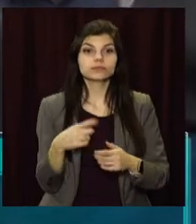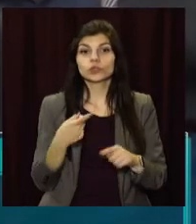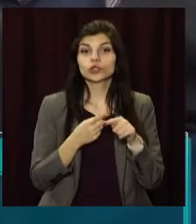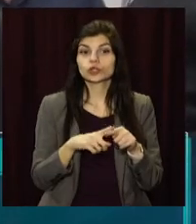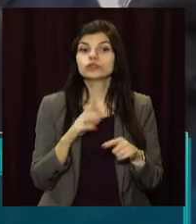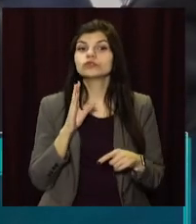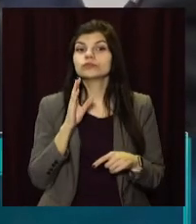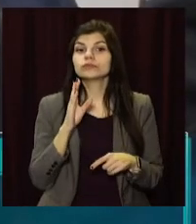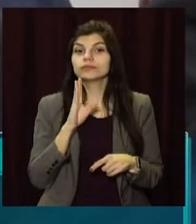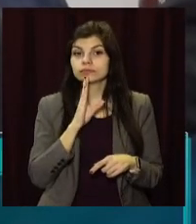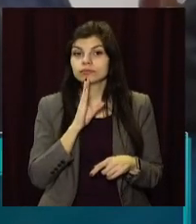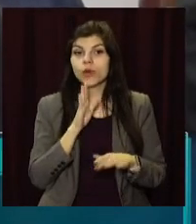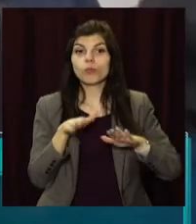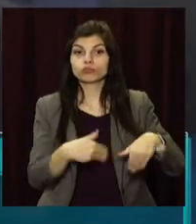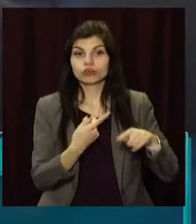школу,